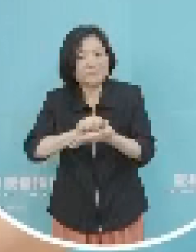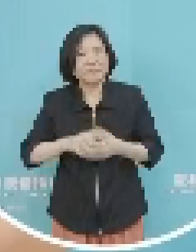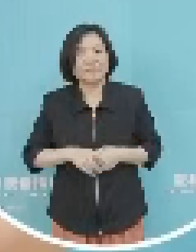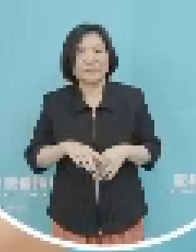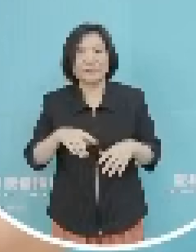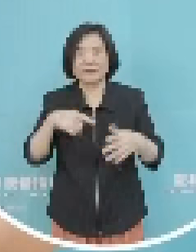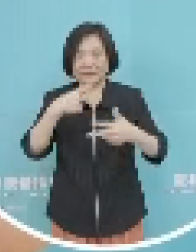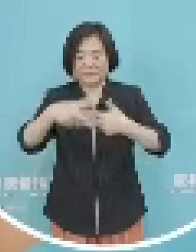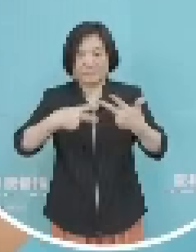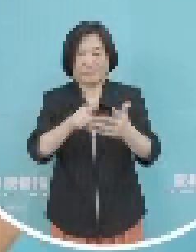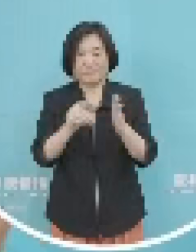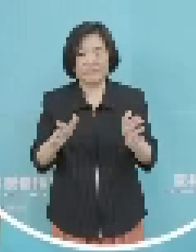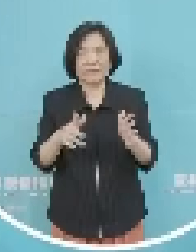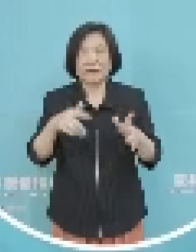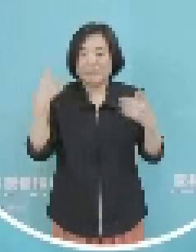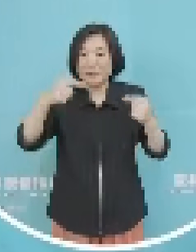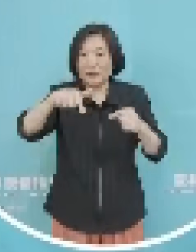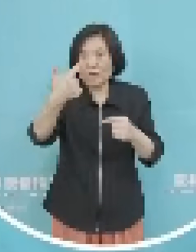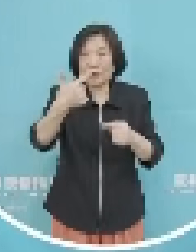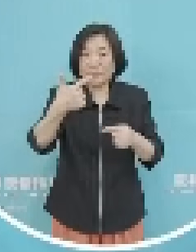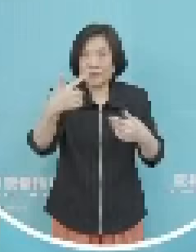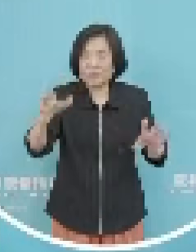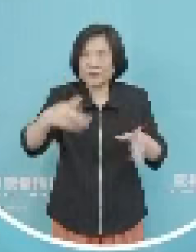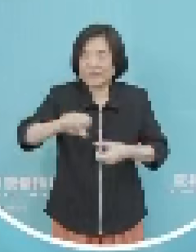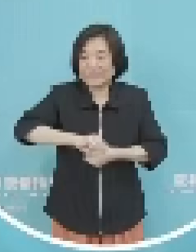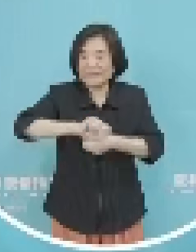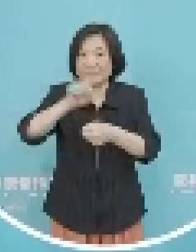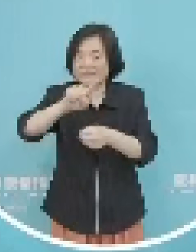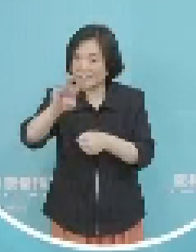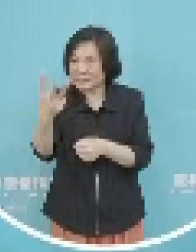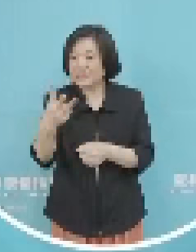半个月当中，你知道，从600多一直加到1300，这个是